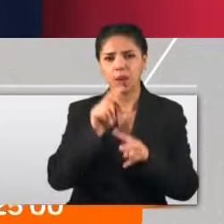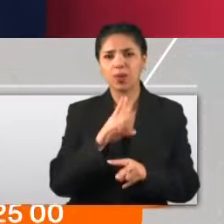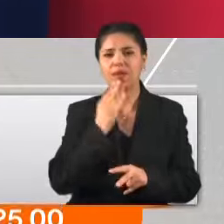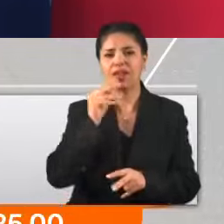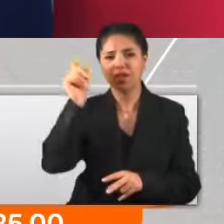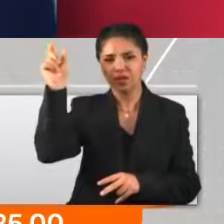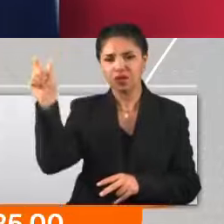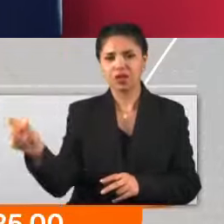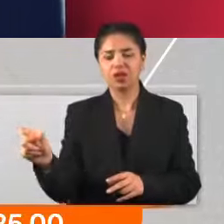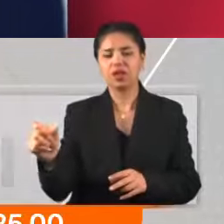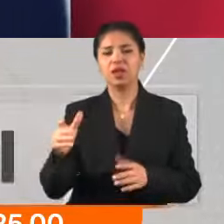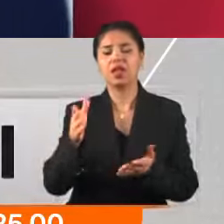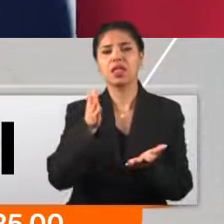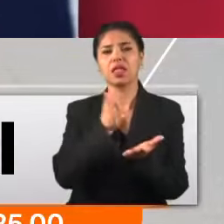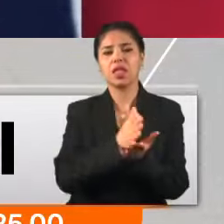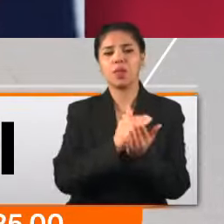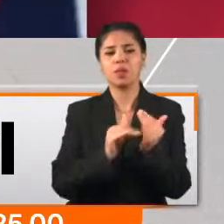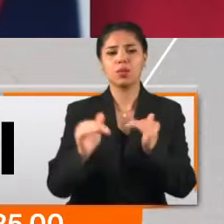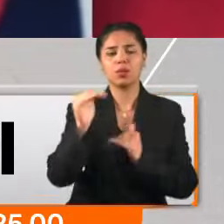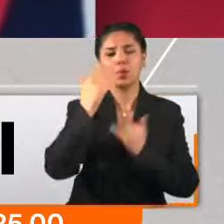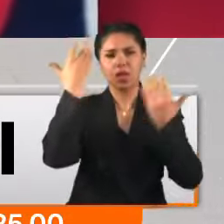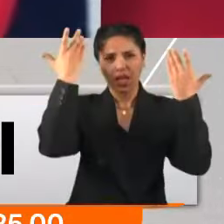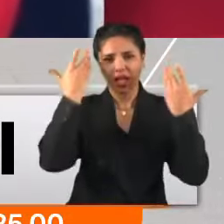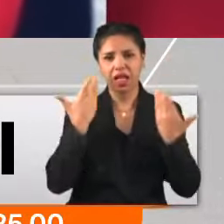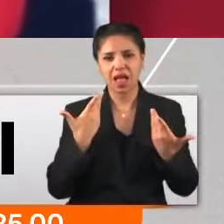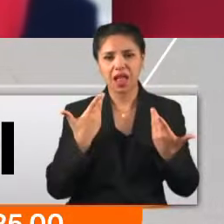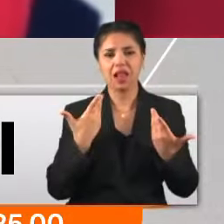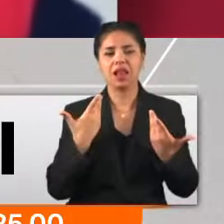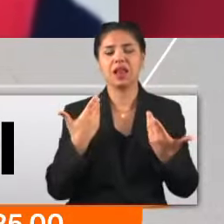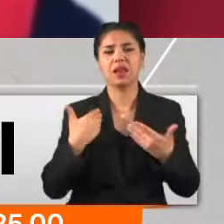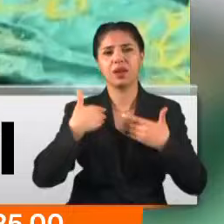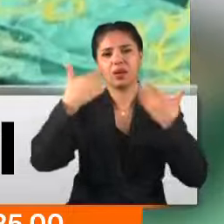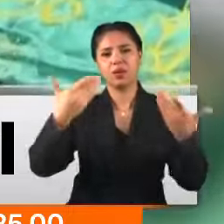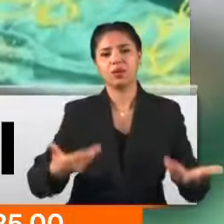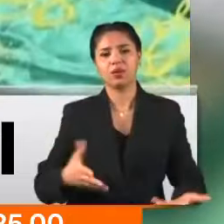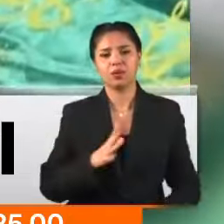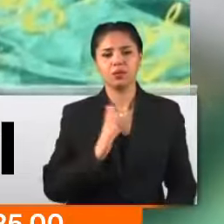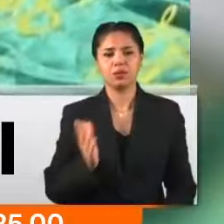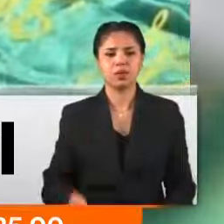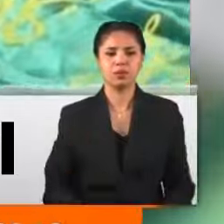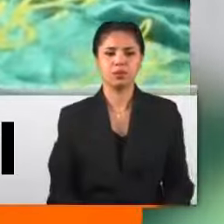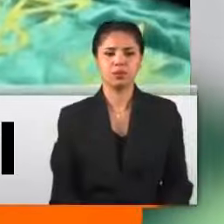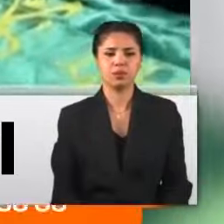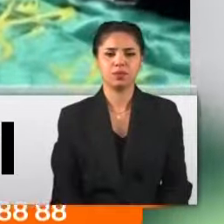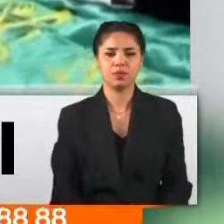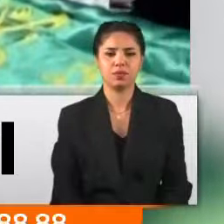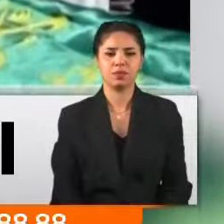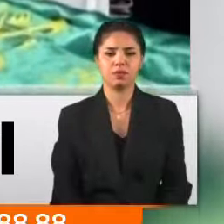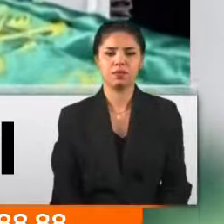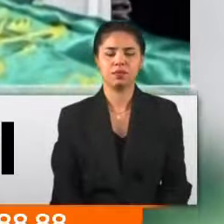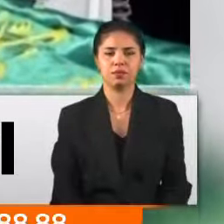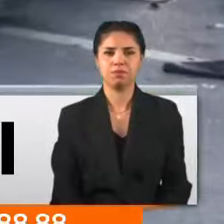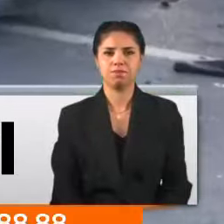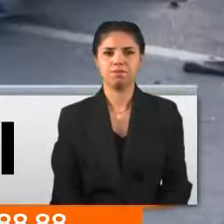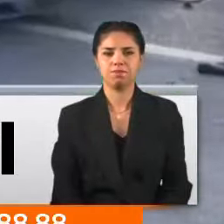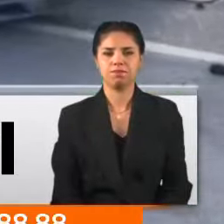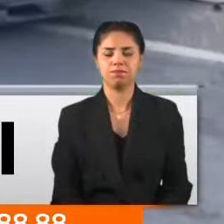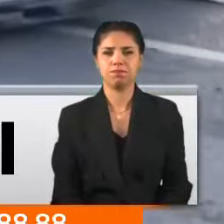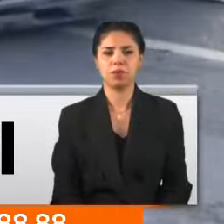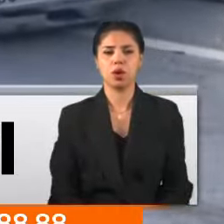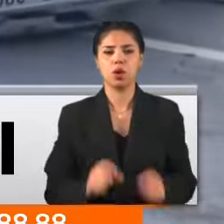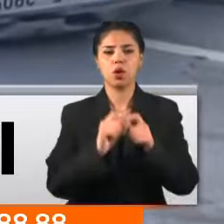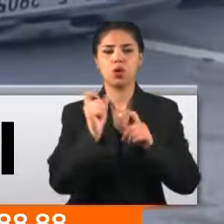kızın tabutunun üzerine giyemediği gelinliğiyle duvağa örtüldü. Bunların yuvaları cennet köşklerinde olacak.